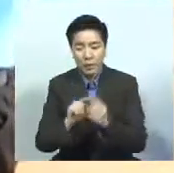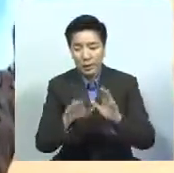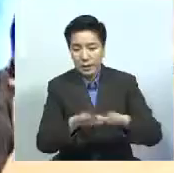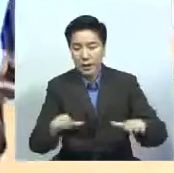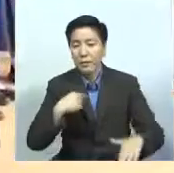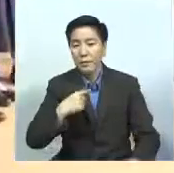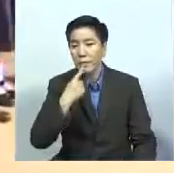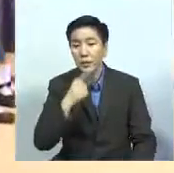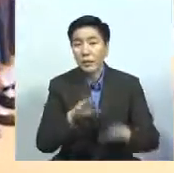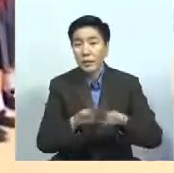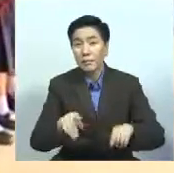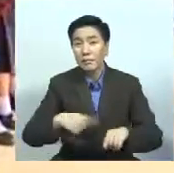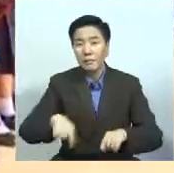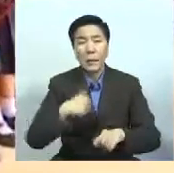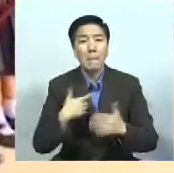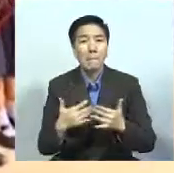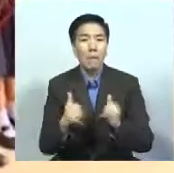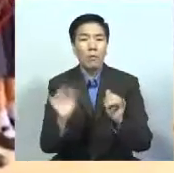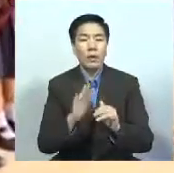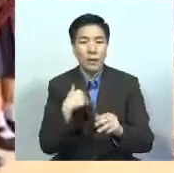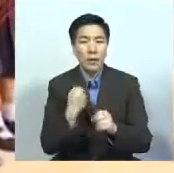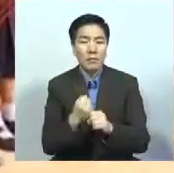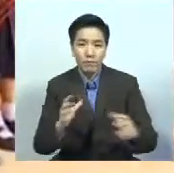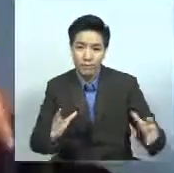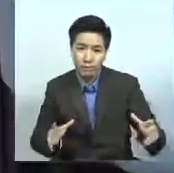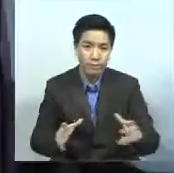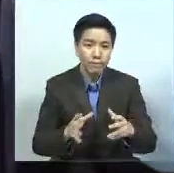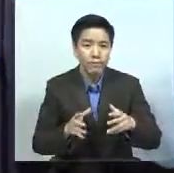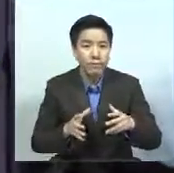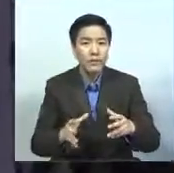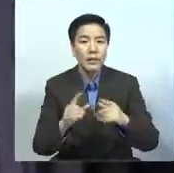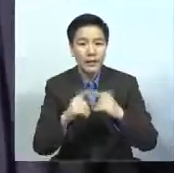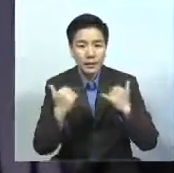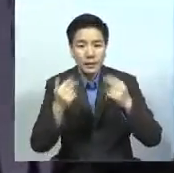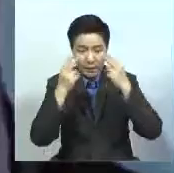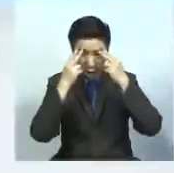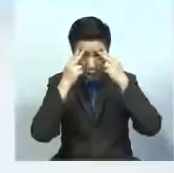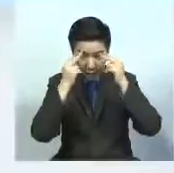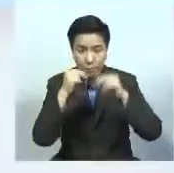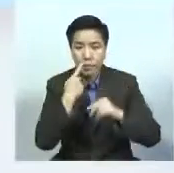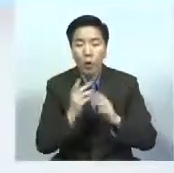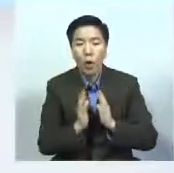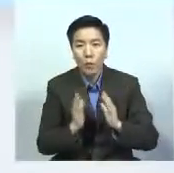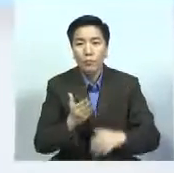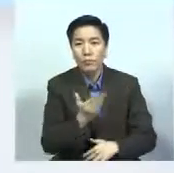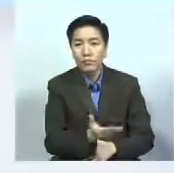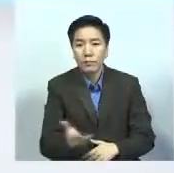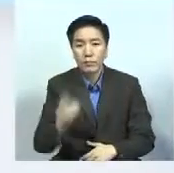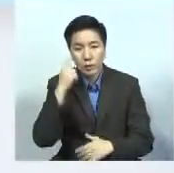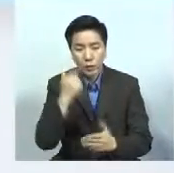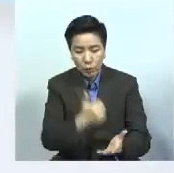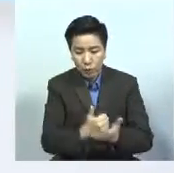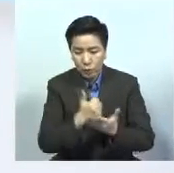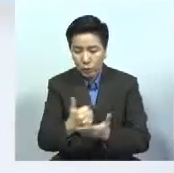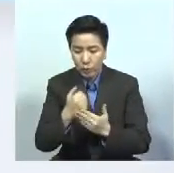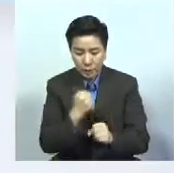แล้วก็ย้ำนะครับว่าจะไม่ทิ้งใครไว้ข้างหลังนะครับขณะที่ท่านนายกรัฐมนตรีก็ได้ขอบคุณทุกคนนะครับที่ช่วยทำกิ